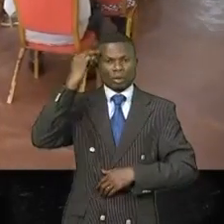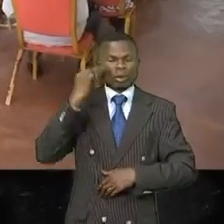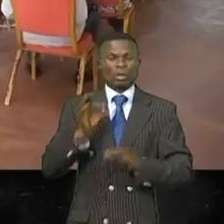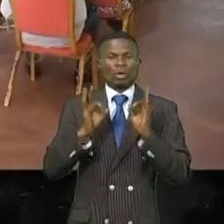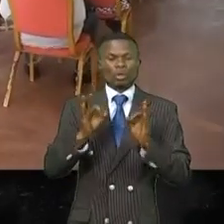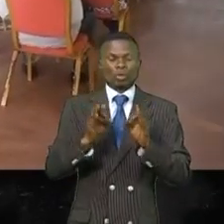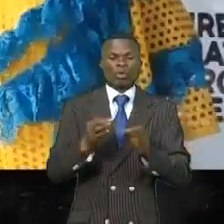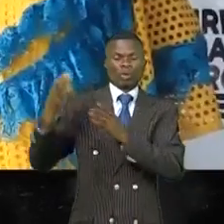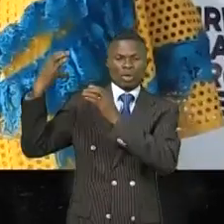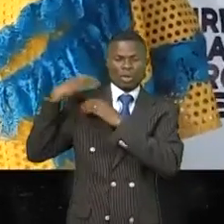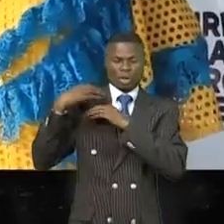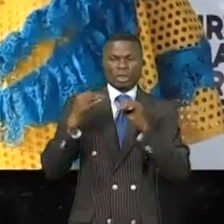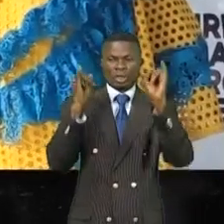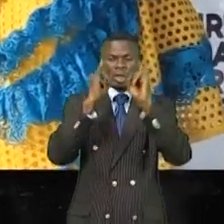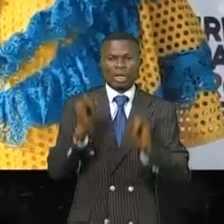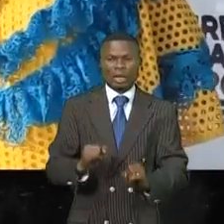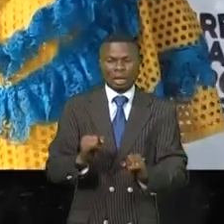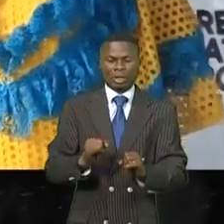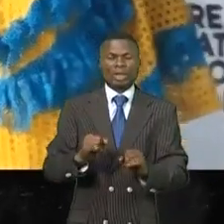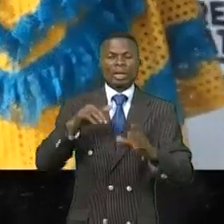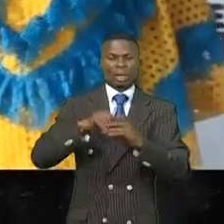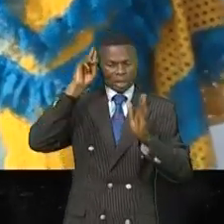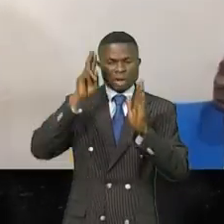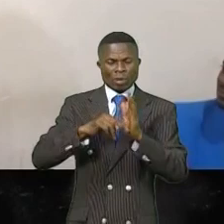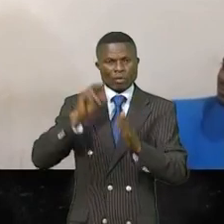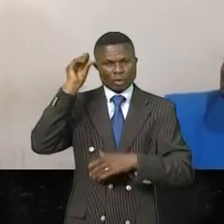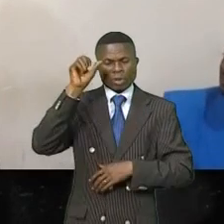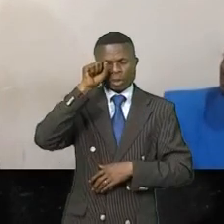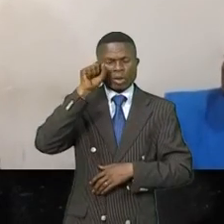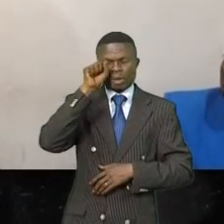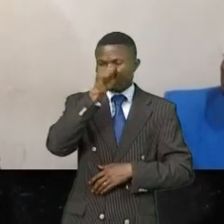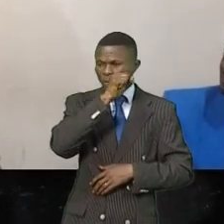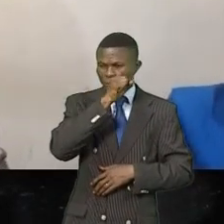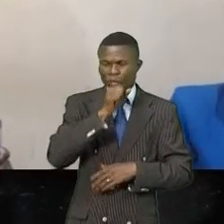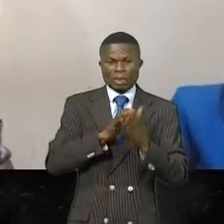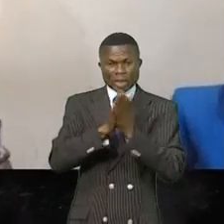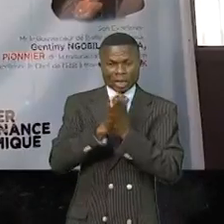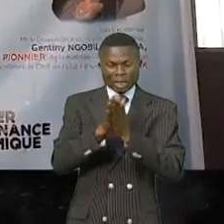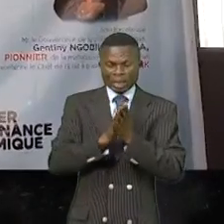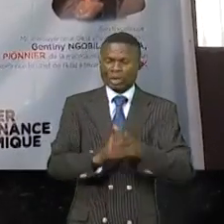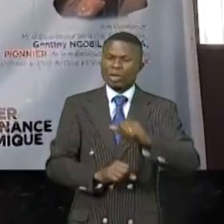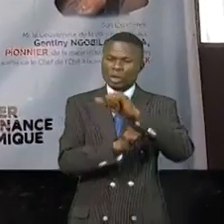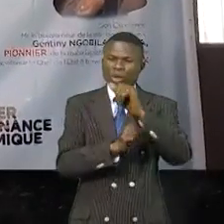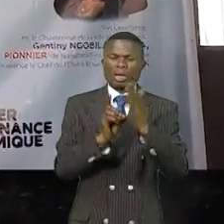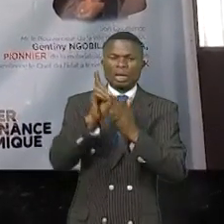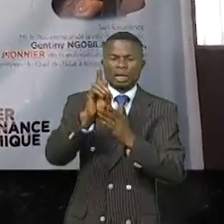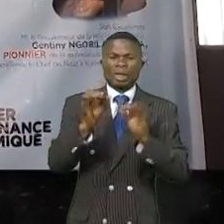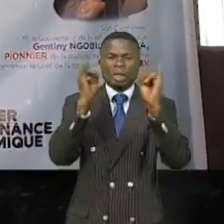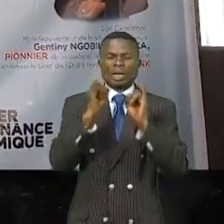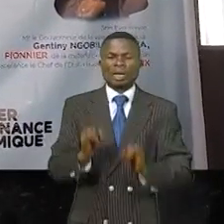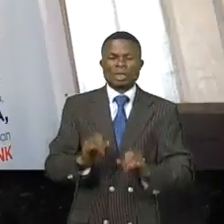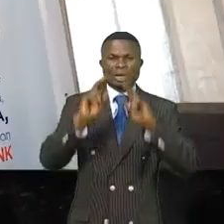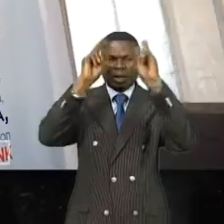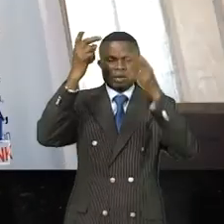numérique dans le gouvernement Samalou Kondé doit déjà compter. Avec cette agence provinciale pour le développement du numérique de